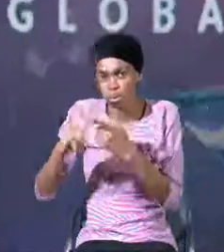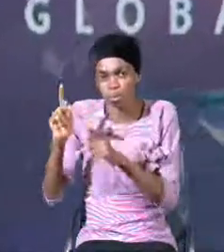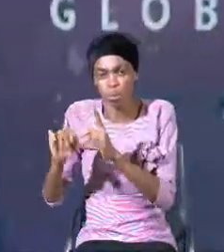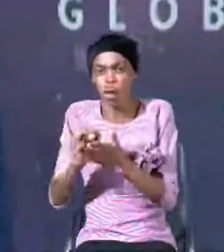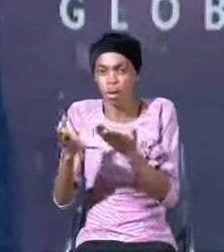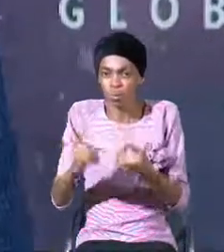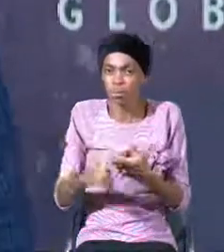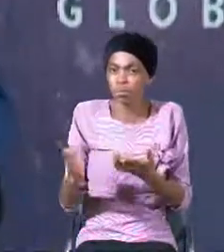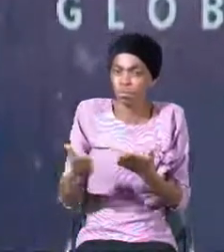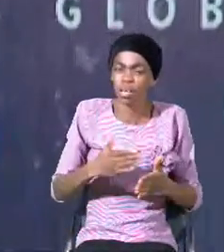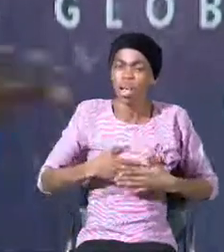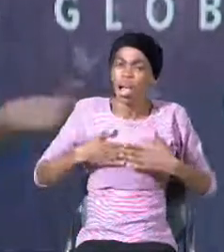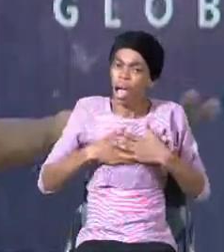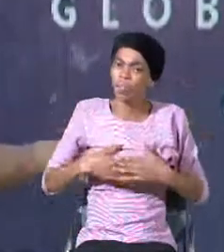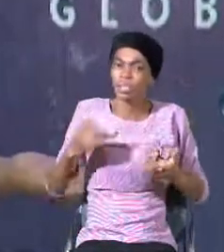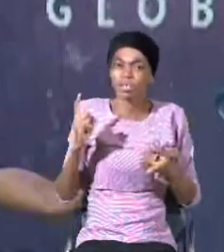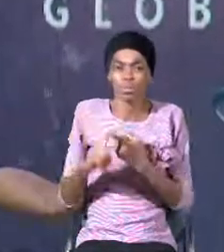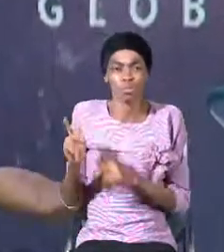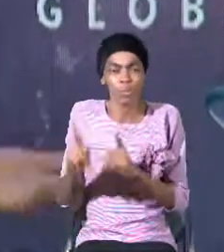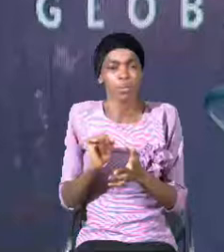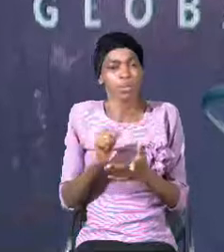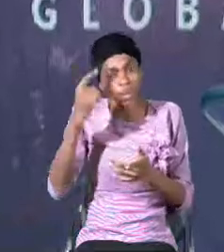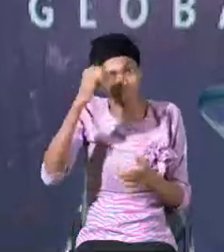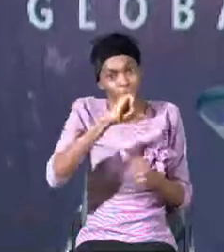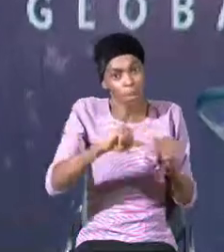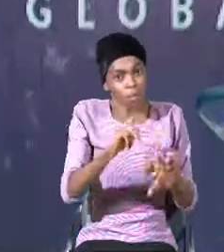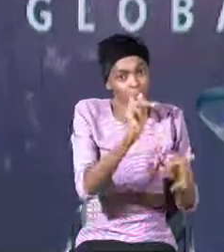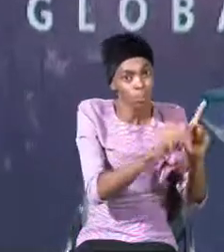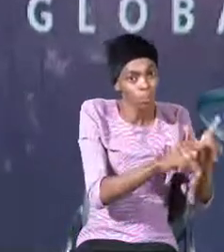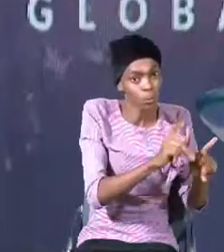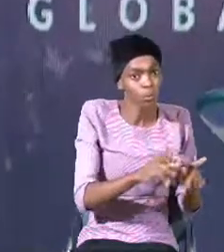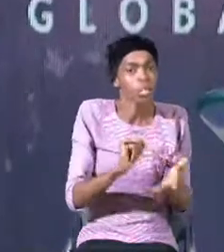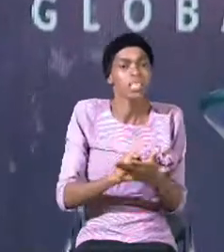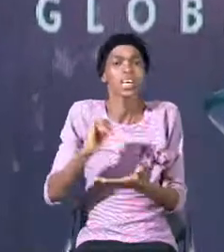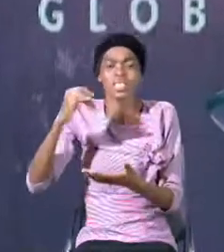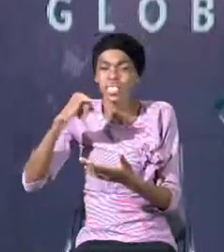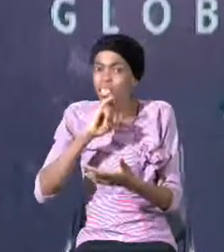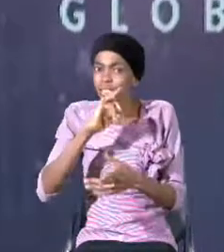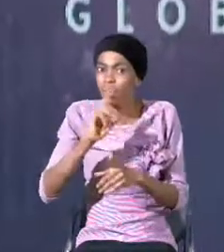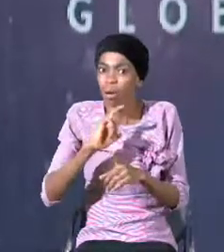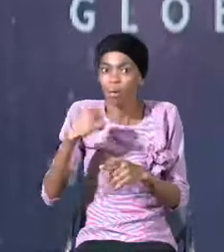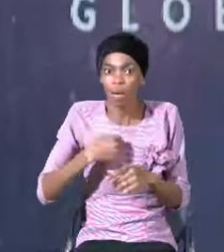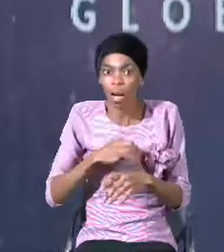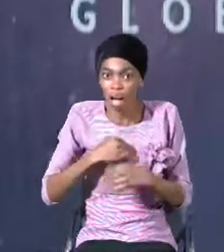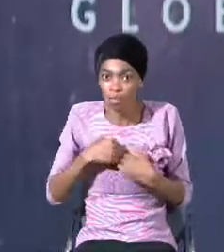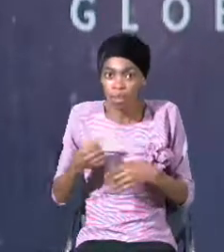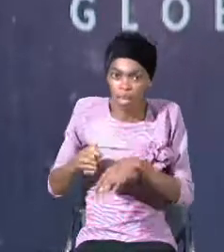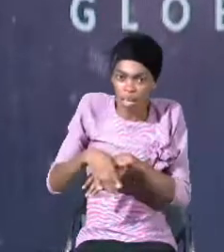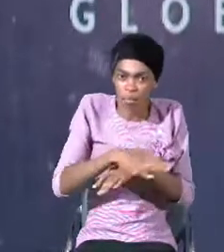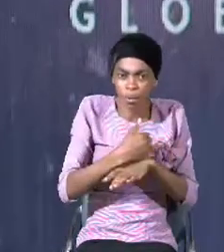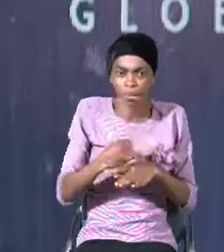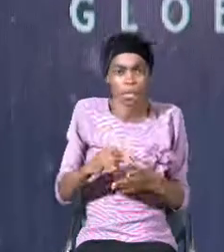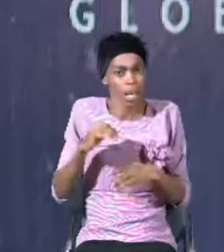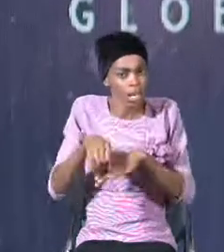donner le bonheur aux gens en pensant aux autres. C'est pour, comme ça, nous aurons impact. Impact veut dire que tu veux tellement